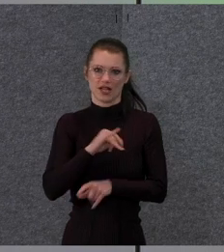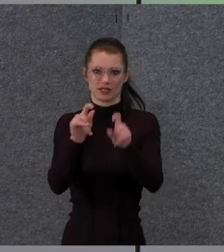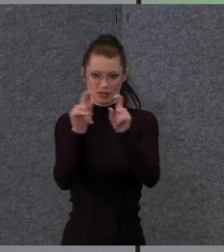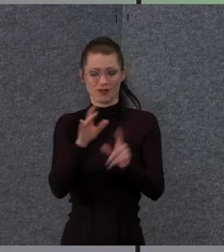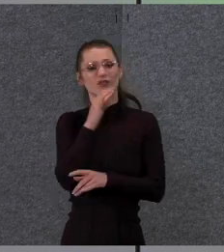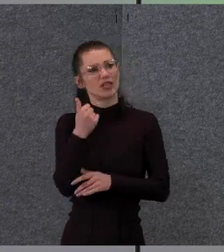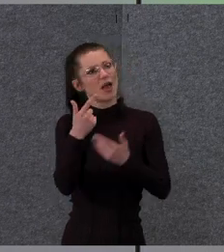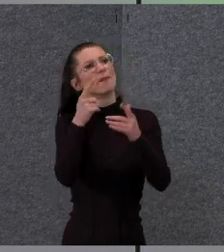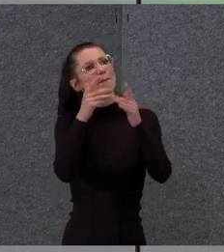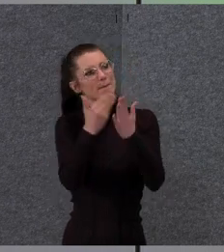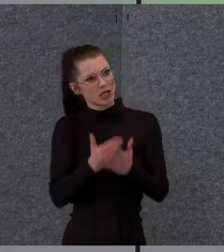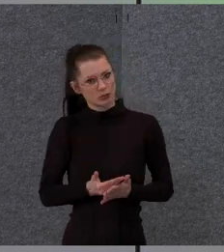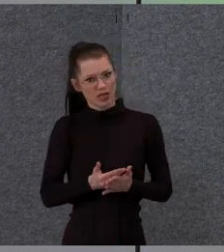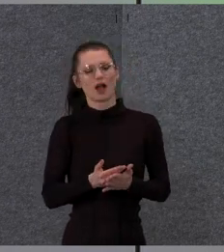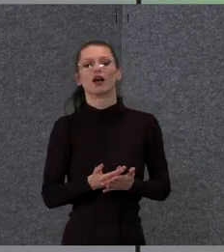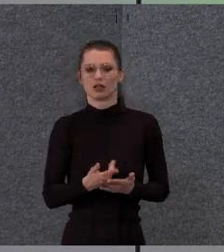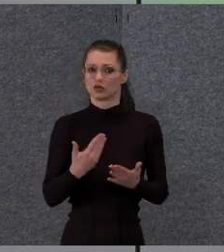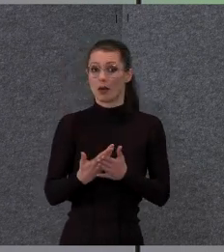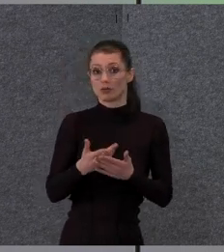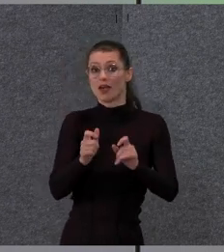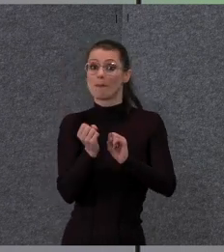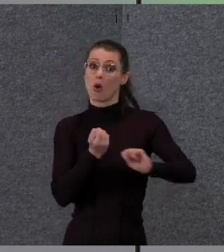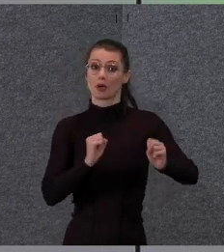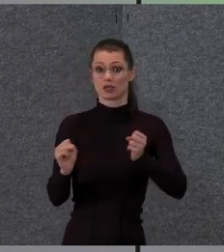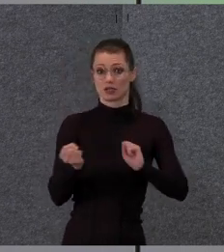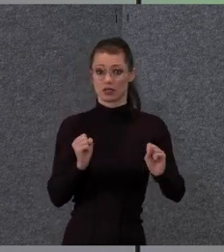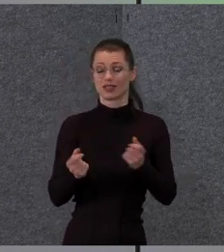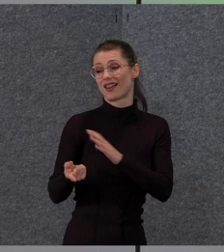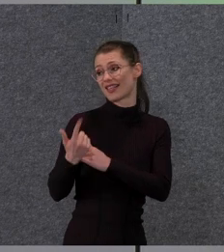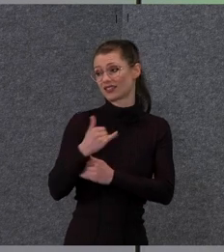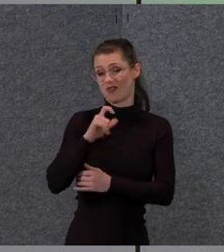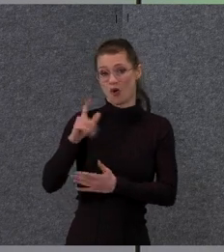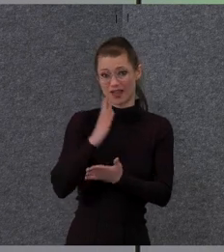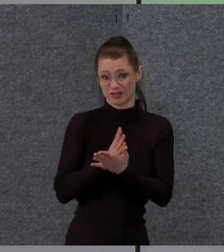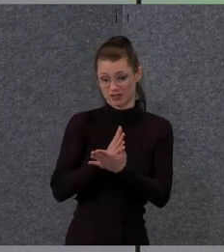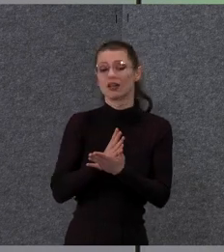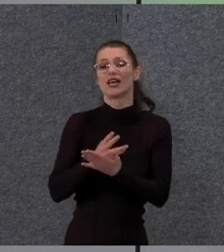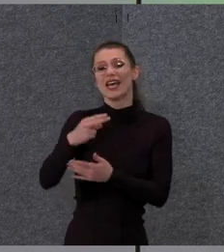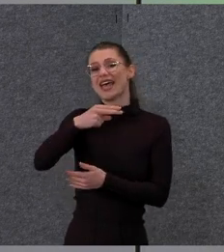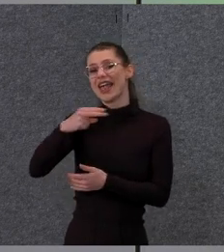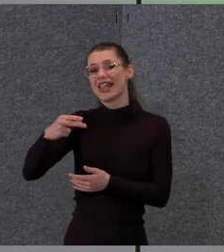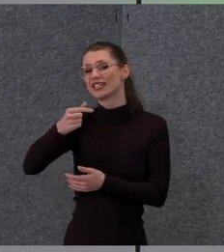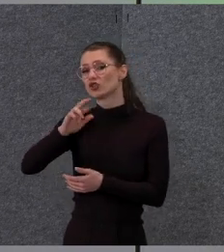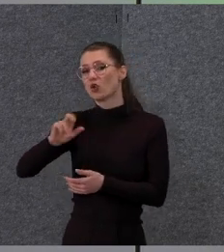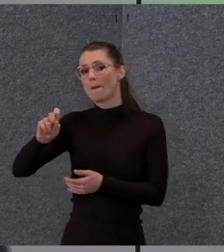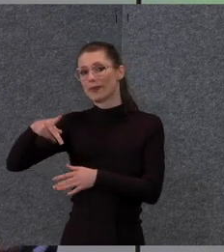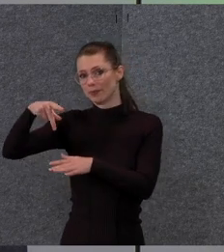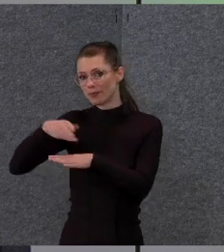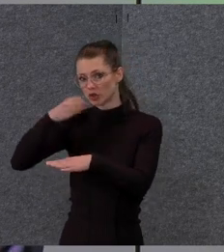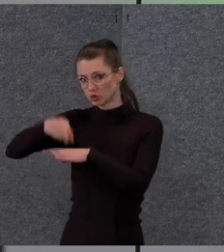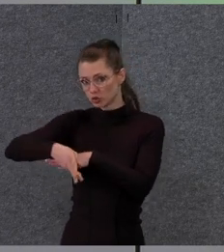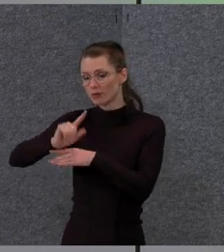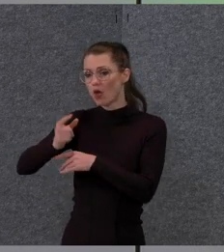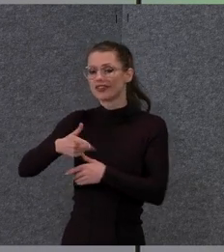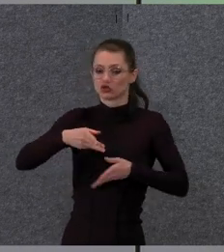fange mal an mit einem aus dem Bereich Mobilität. Ich war am letzten Wochenende zu Besuch in Hiltrup und war ganz überrascht, da kam mir in der Straße